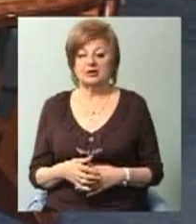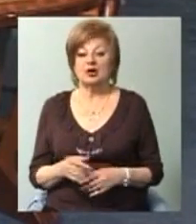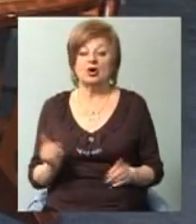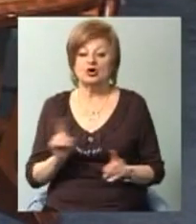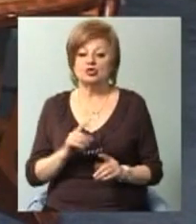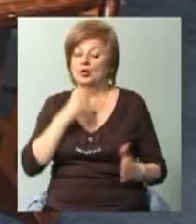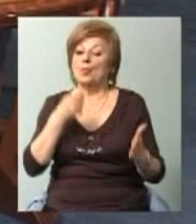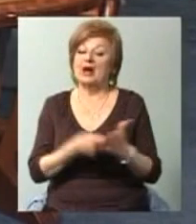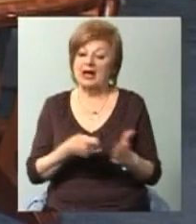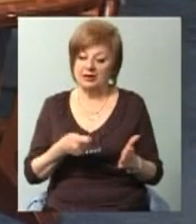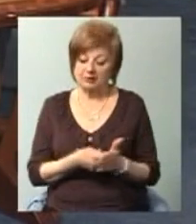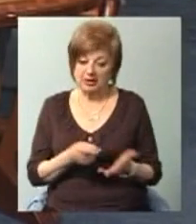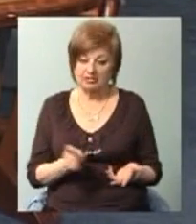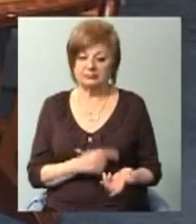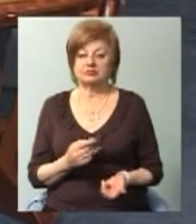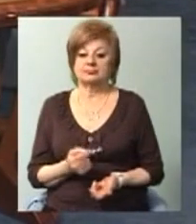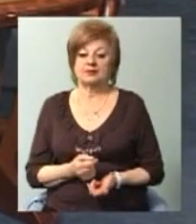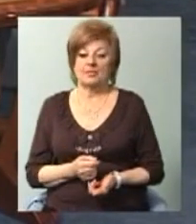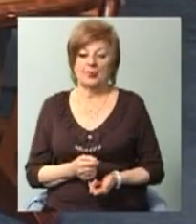Щоб їх годували,